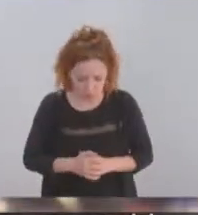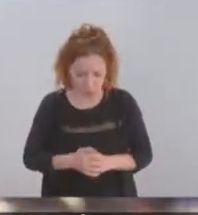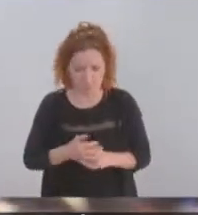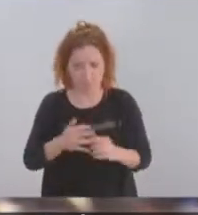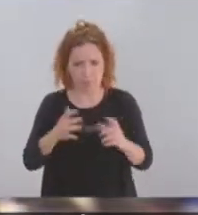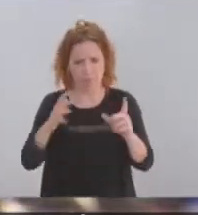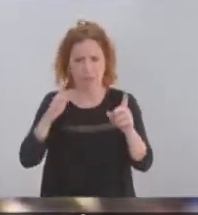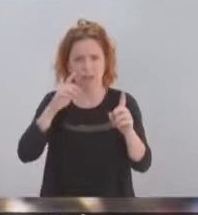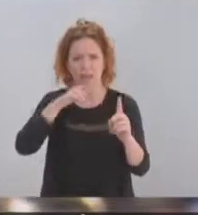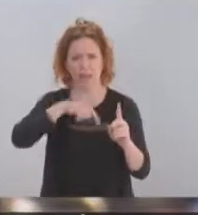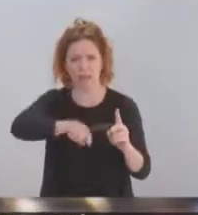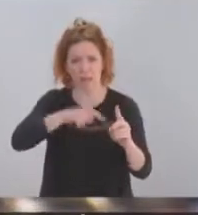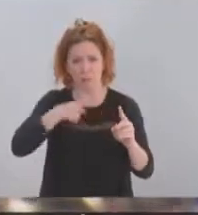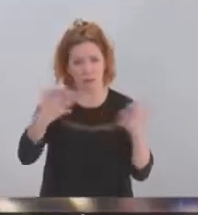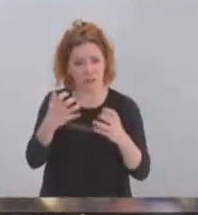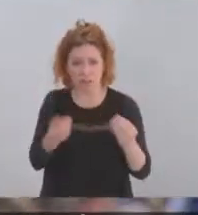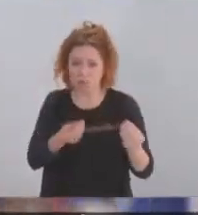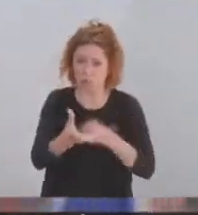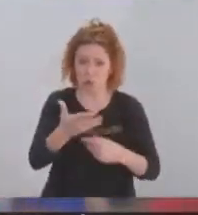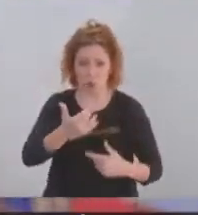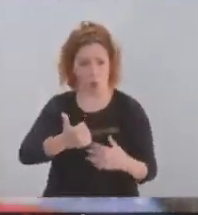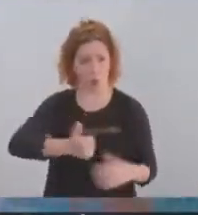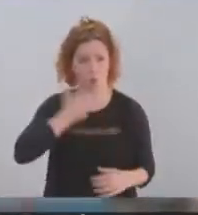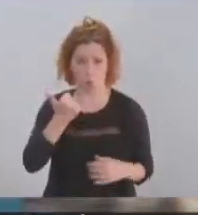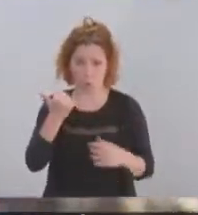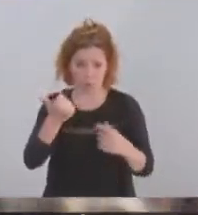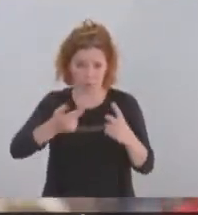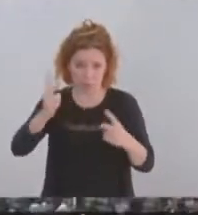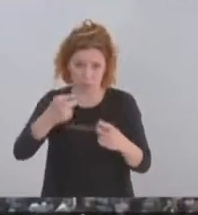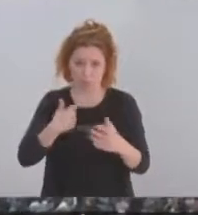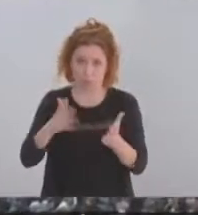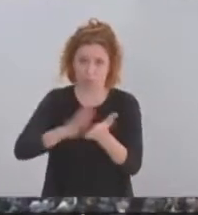faire servir à tous les jeunes gens.